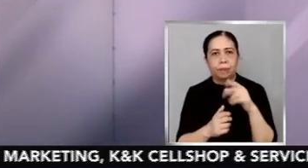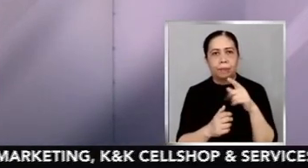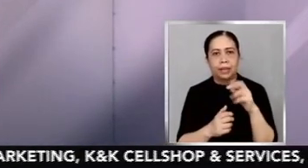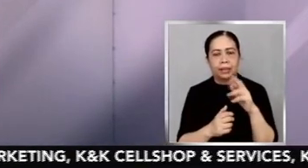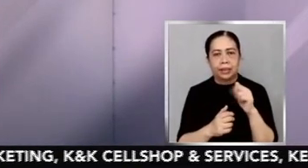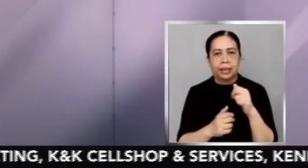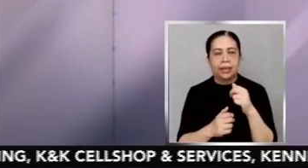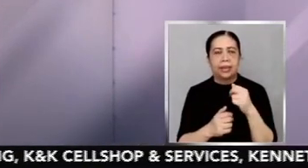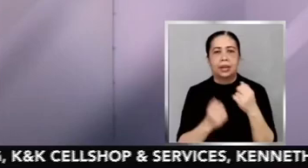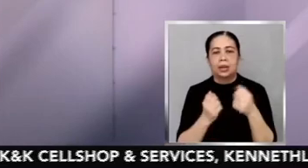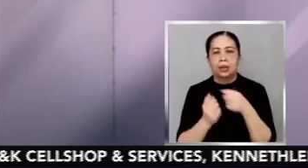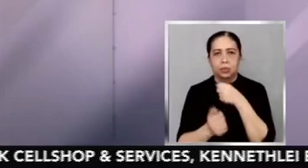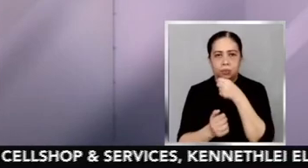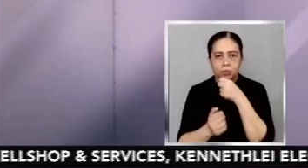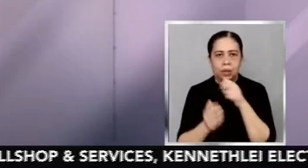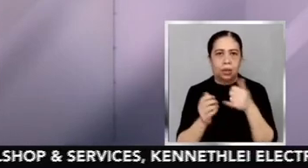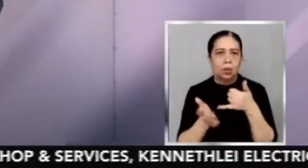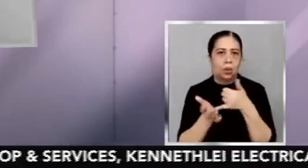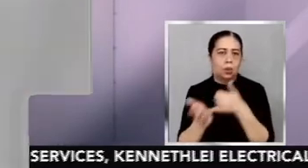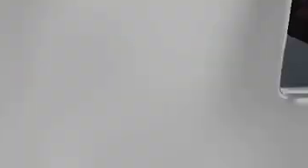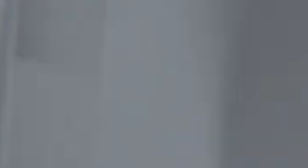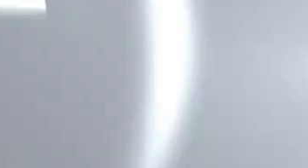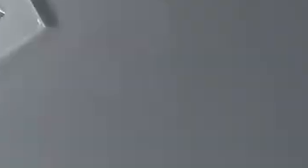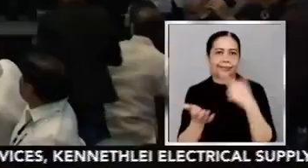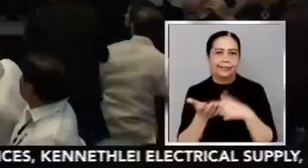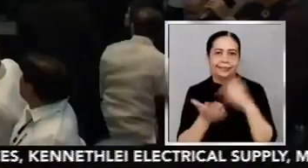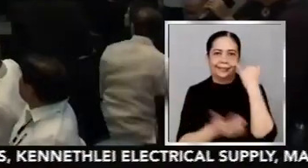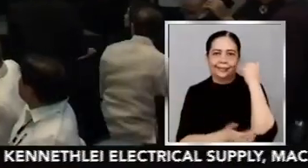Awards. Nakatuto si Jonathan Andal. The